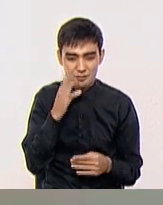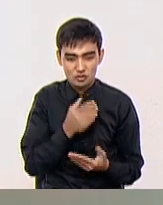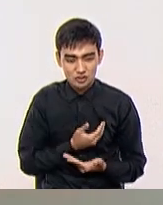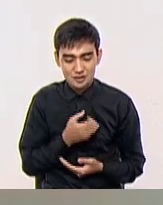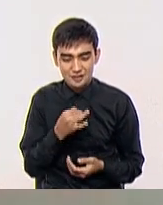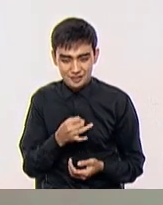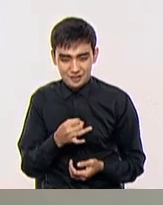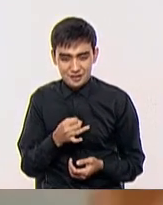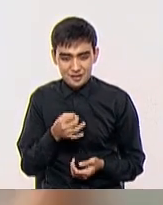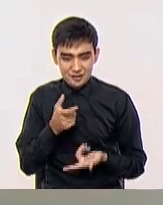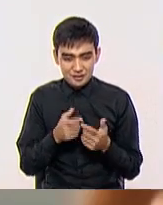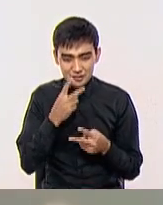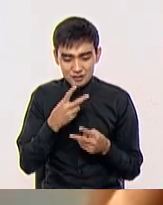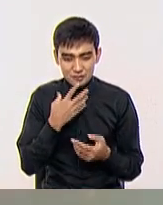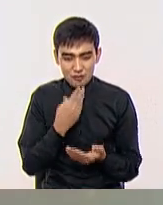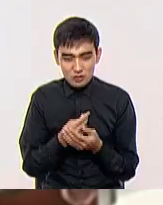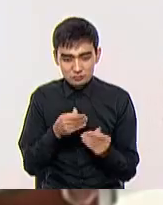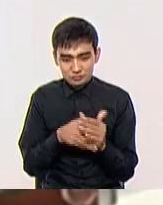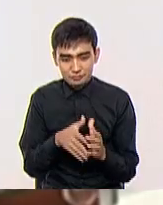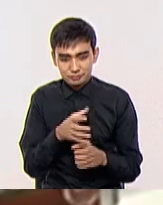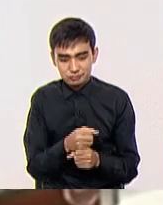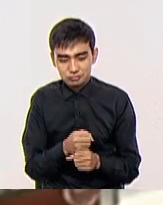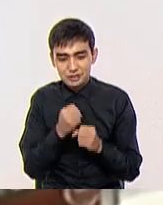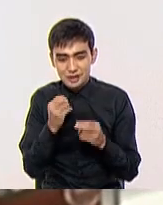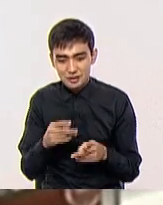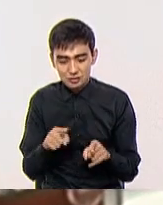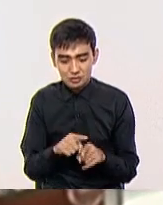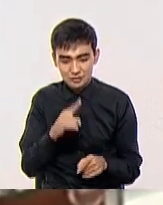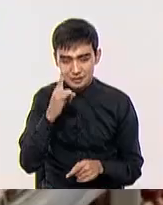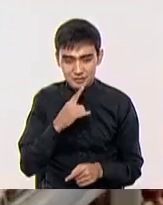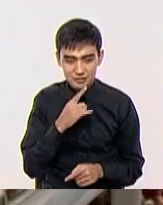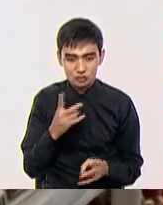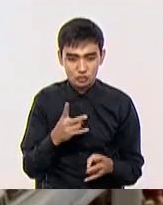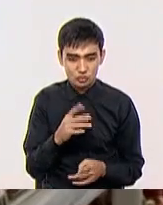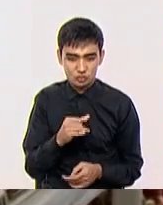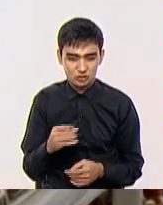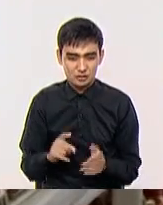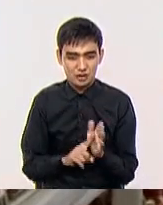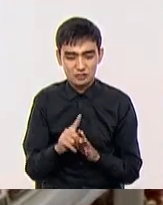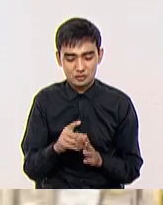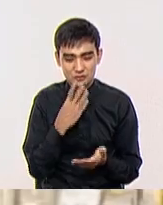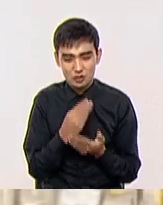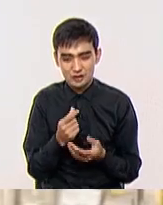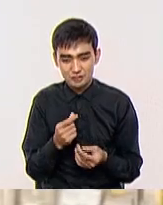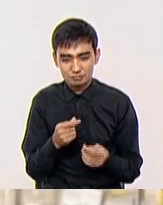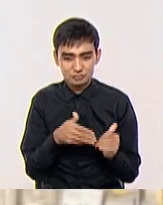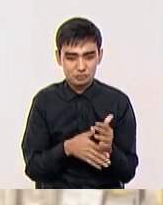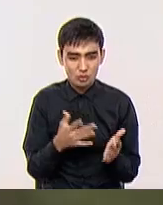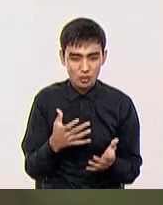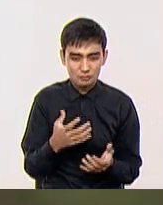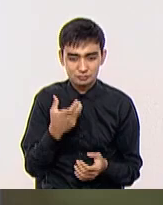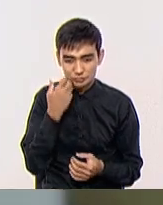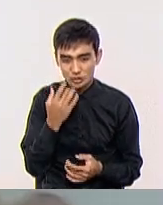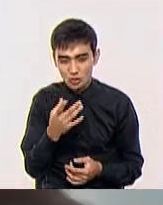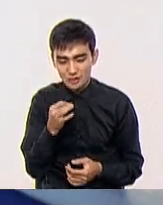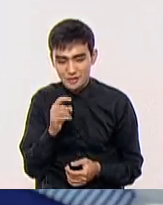реальную картину того, как сократить свои расходы. Казахстанцы, кто уже начинал вести свои доходы и расходы, подтвержденно